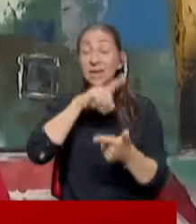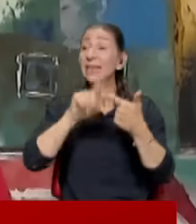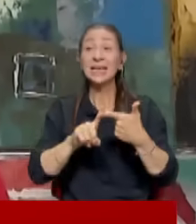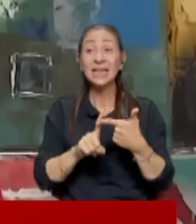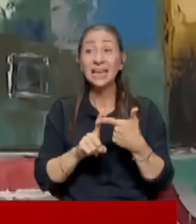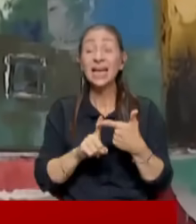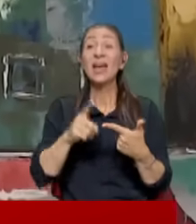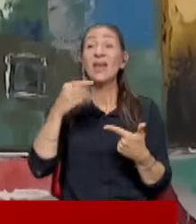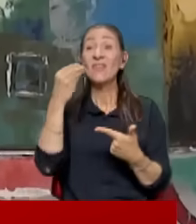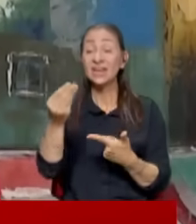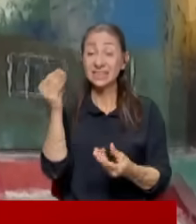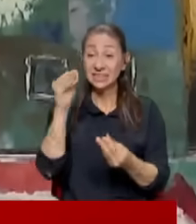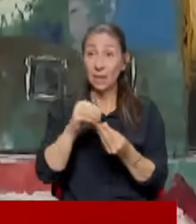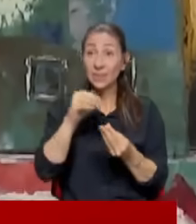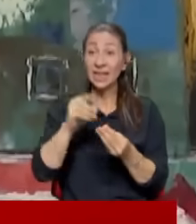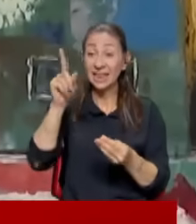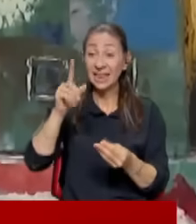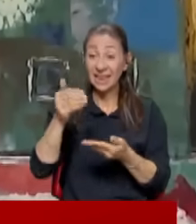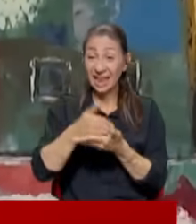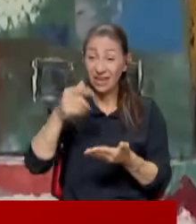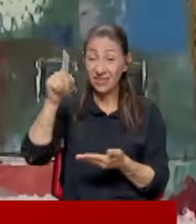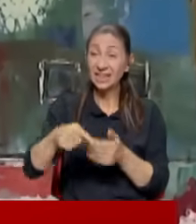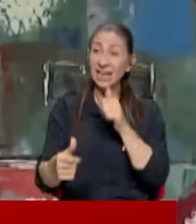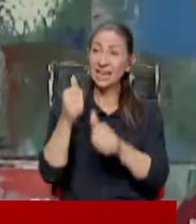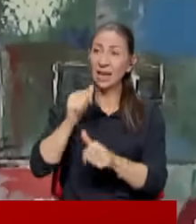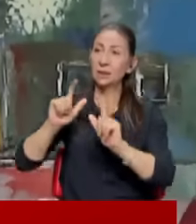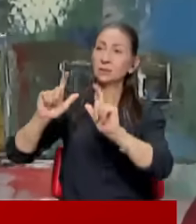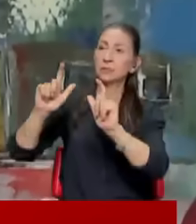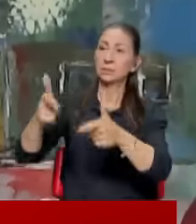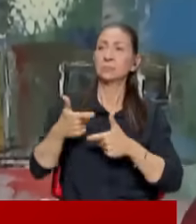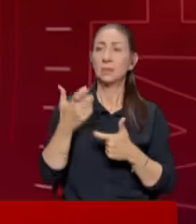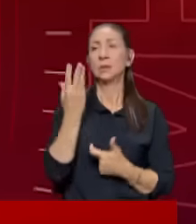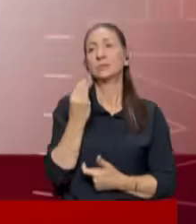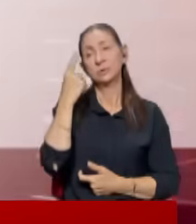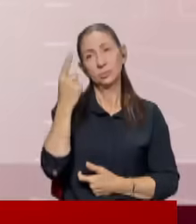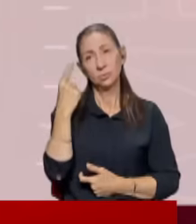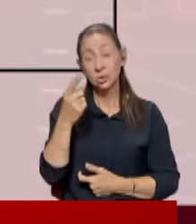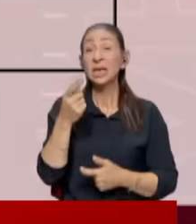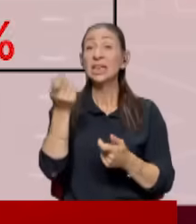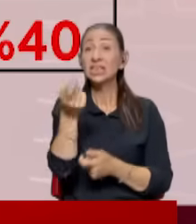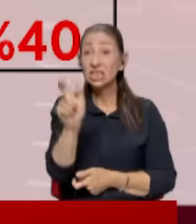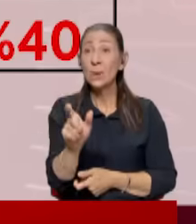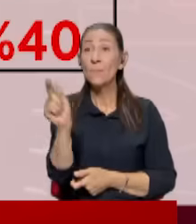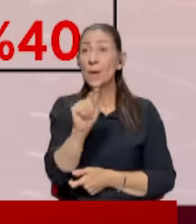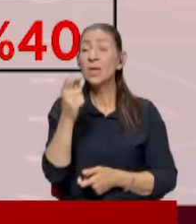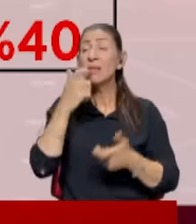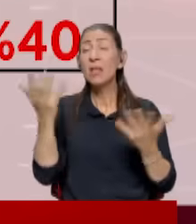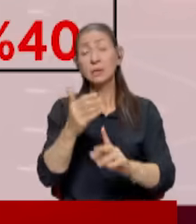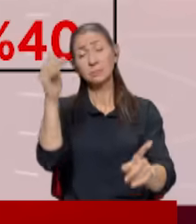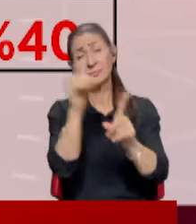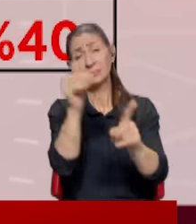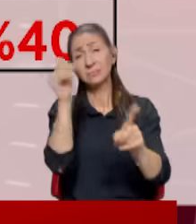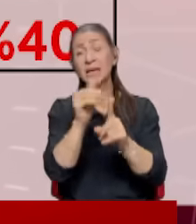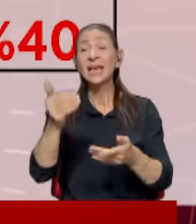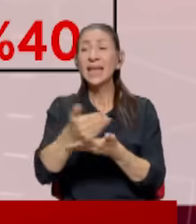2, verdikleri zamların gelir vergisiyle bir kısmının geri hazineye döneceğini anlıyoruz. İşçi memur temsilcileri yıllardır dile getiriyor